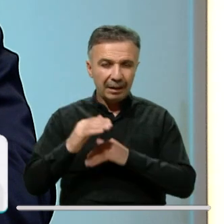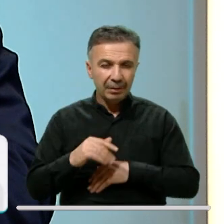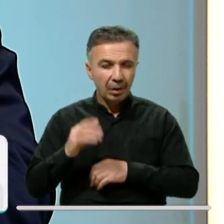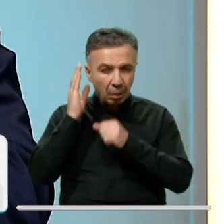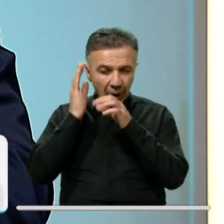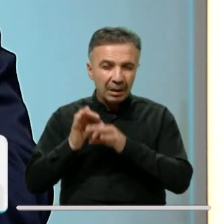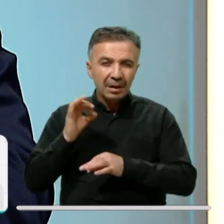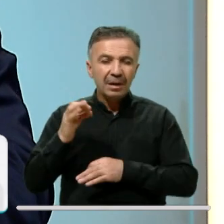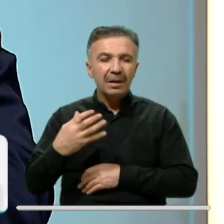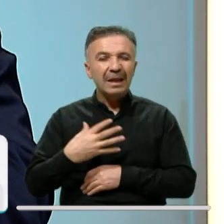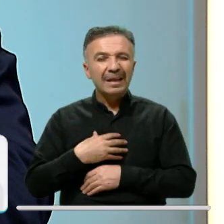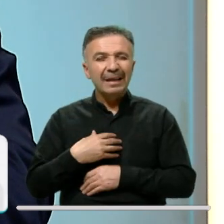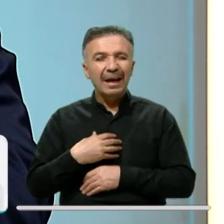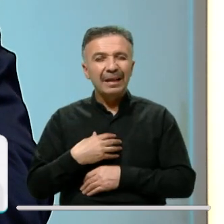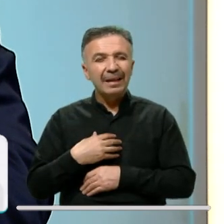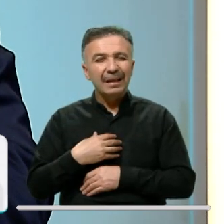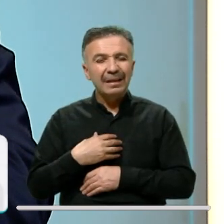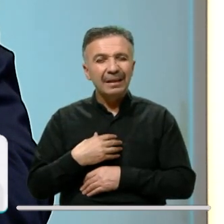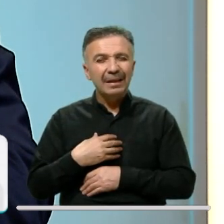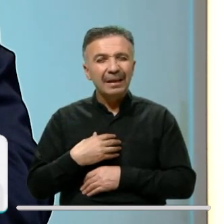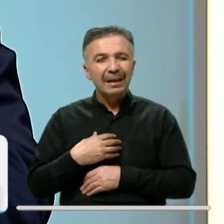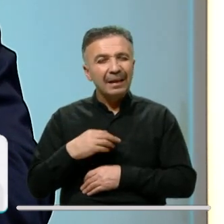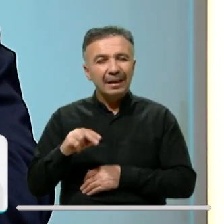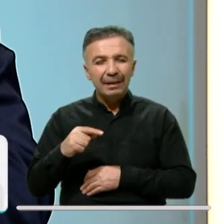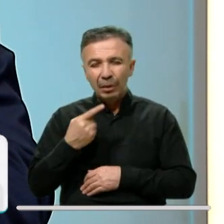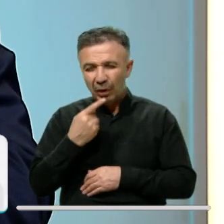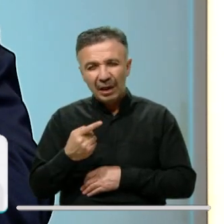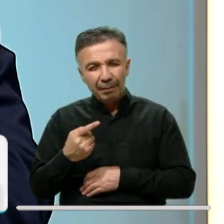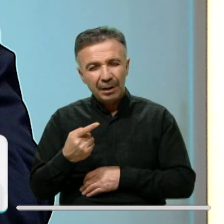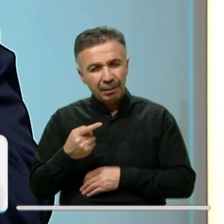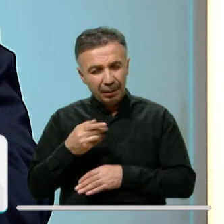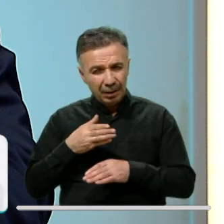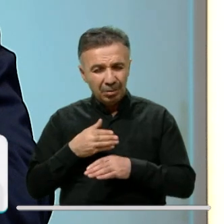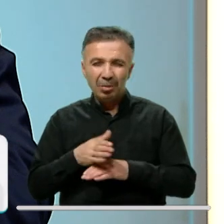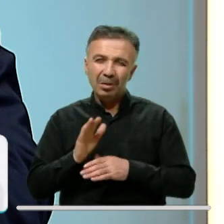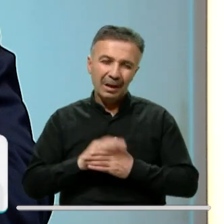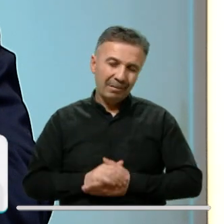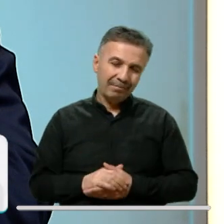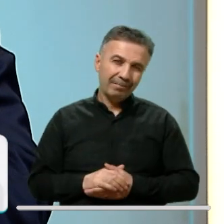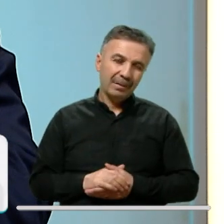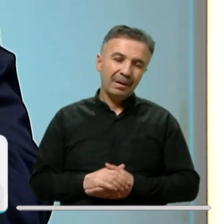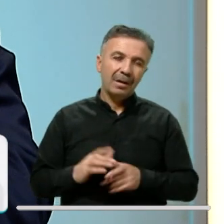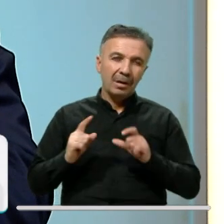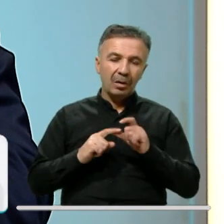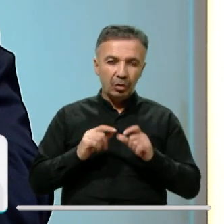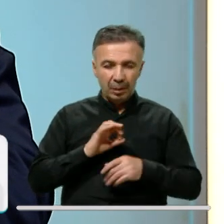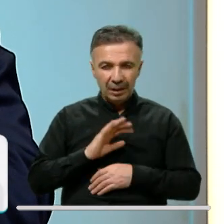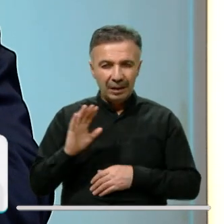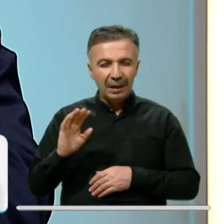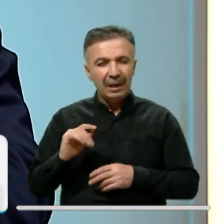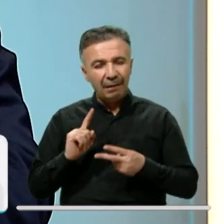kendi yerine de bunu söylemiş gibi kabul ediyor. Bu kesinlikle doğru bir davranış değildir. Dolayısıyla Subhanallah ve